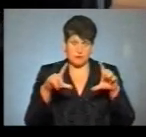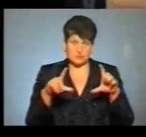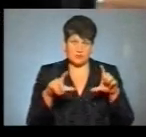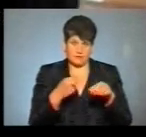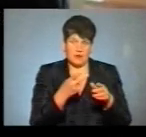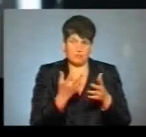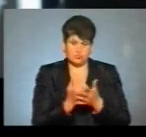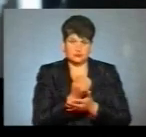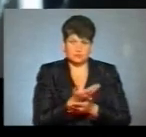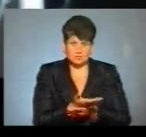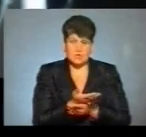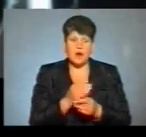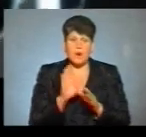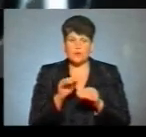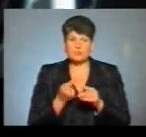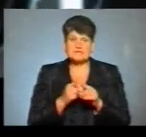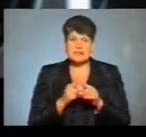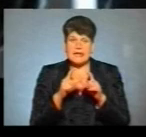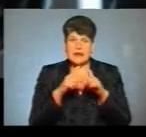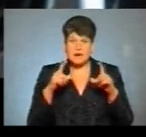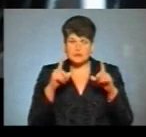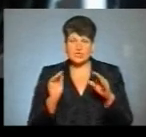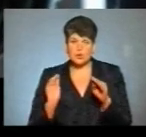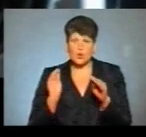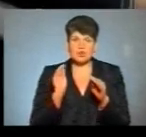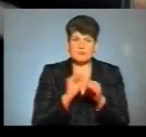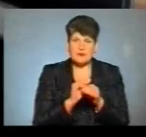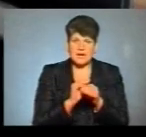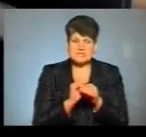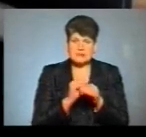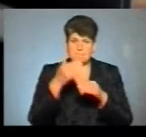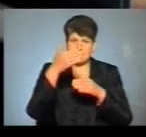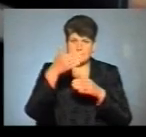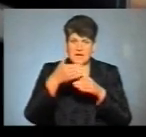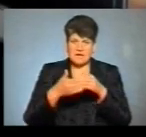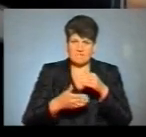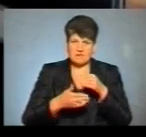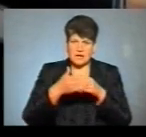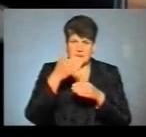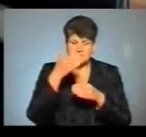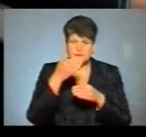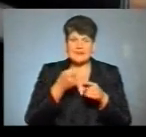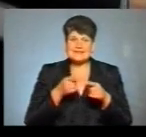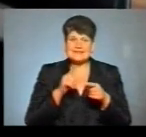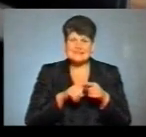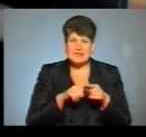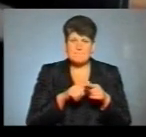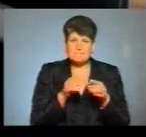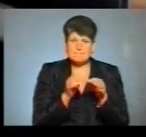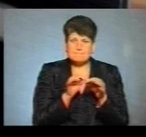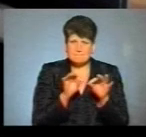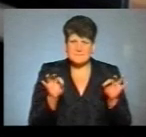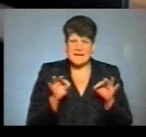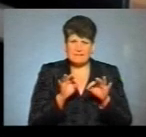рамочка, вона так вийде, а потім до цієї рамочки дочіпляється плівка. Ця плівка